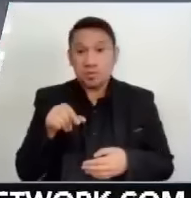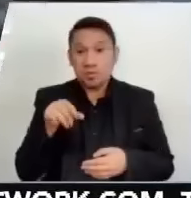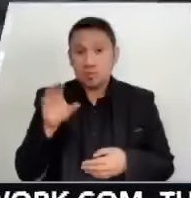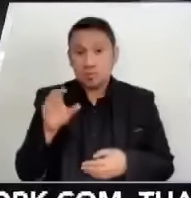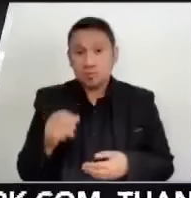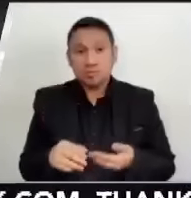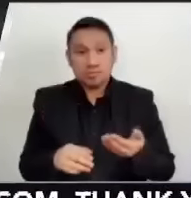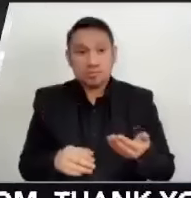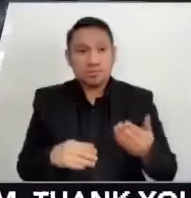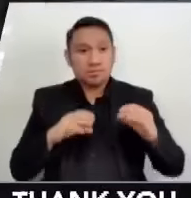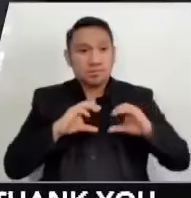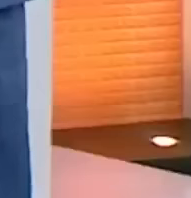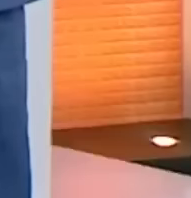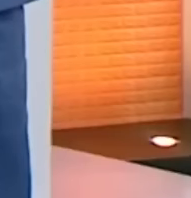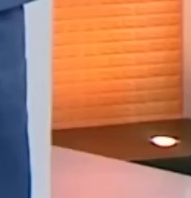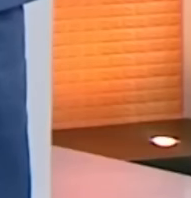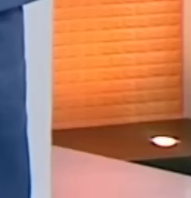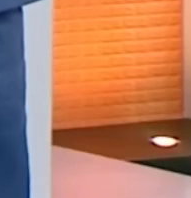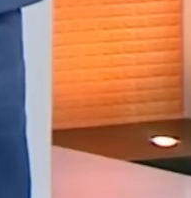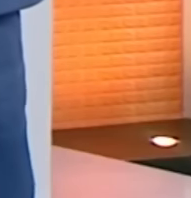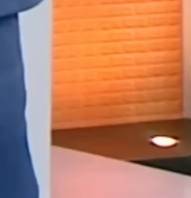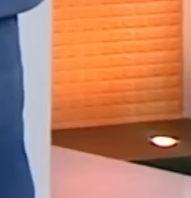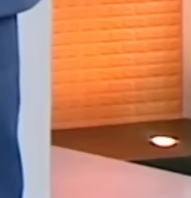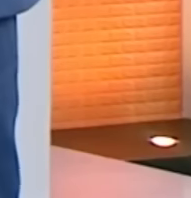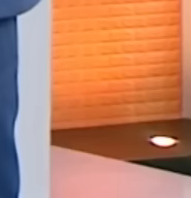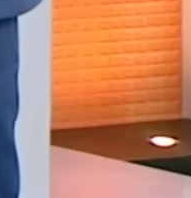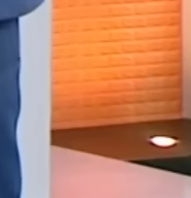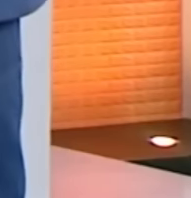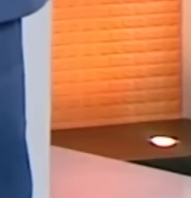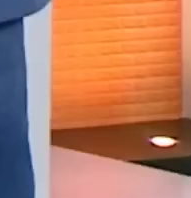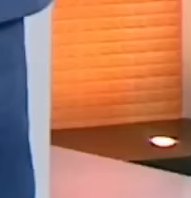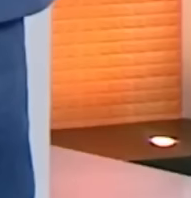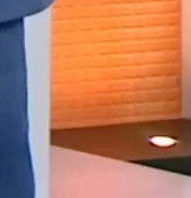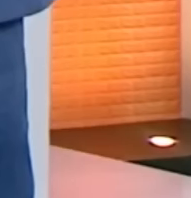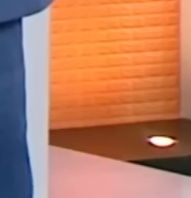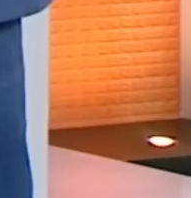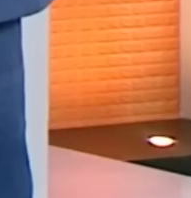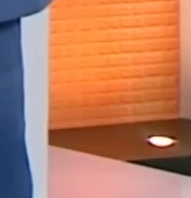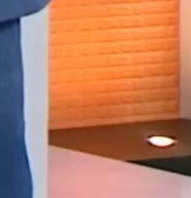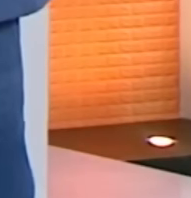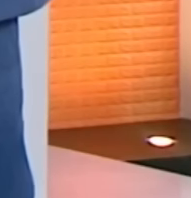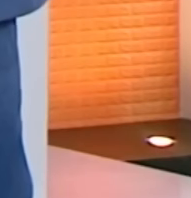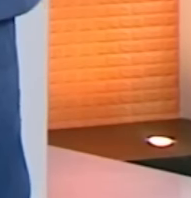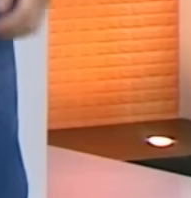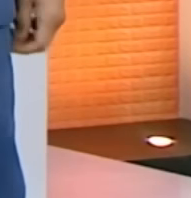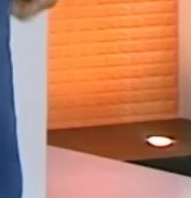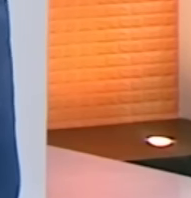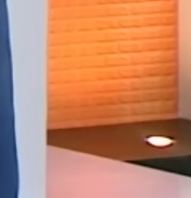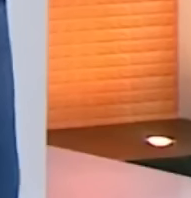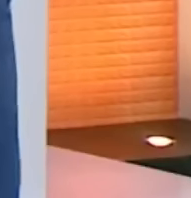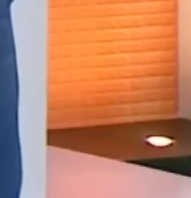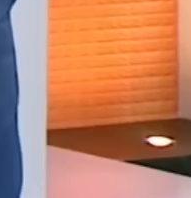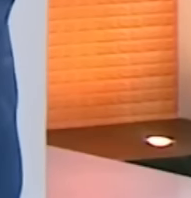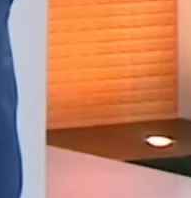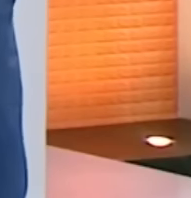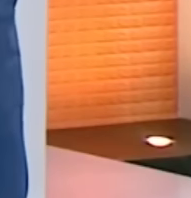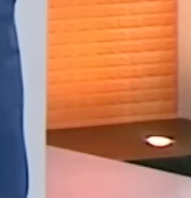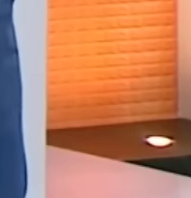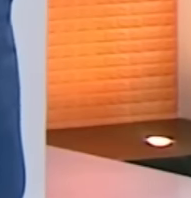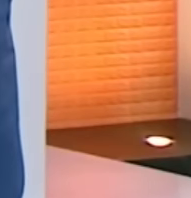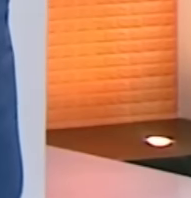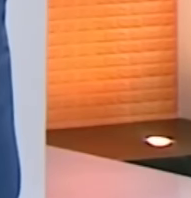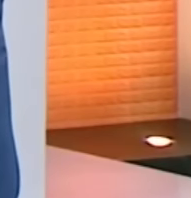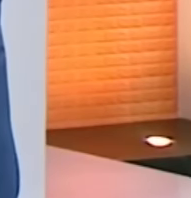GMA integrated news Igan mauna ka sa mga balita mag-subscribe sa GMA integrated news sa YouTube sa mga